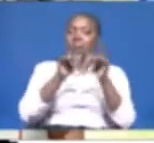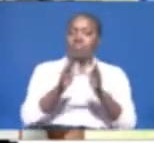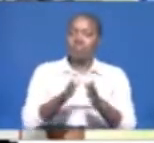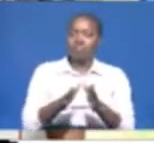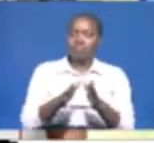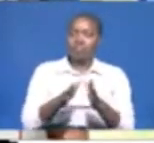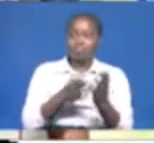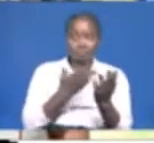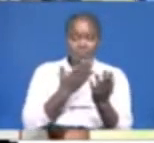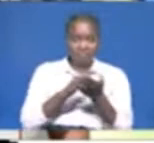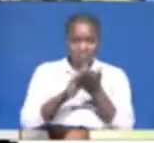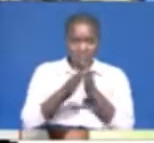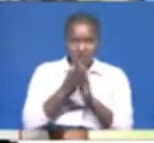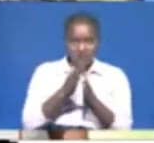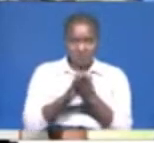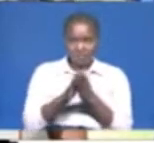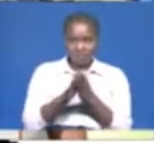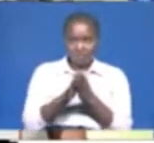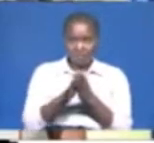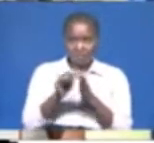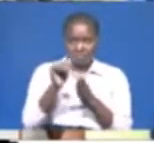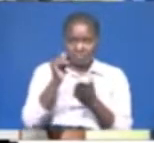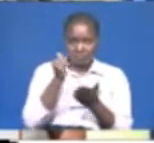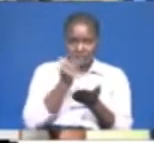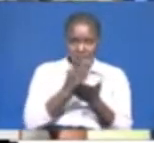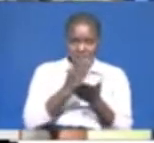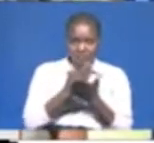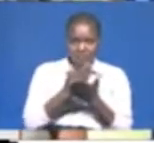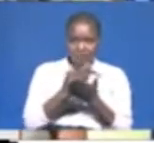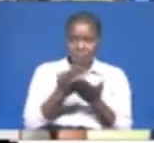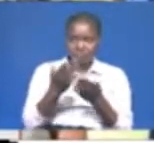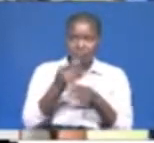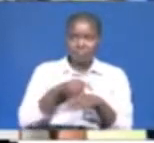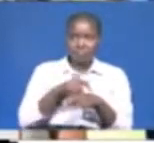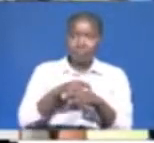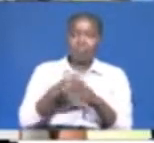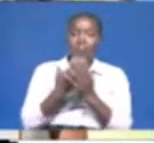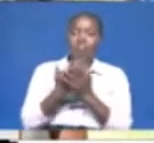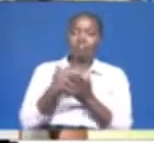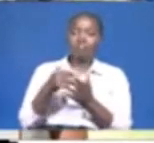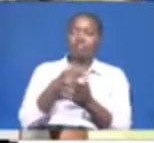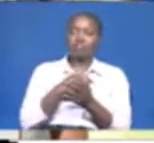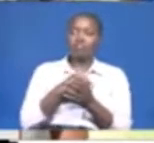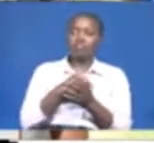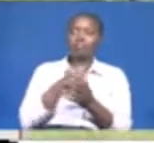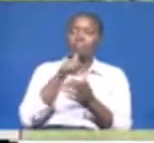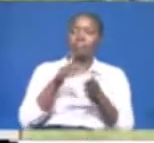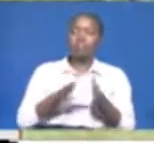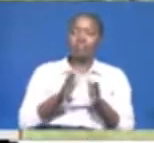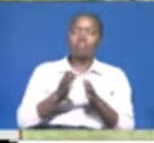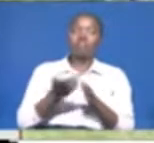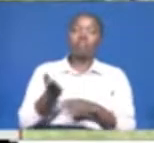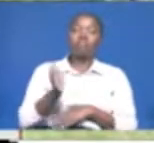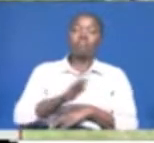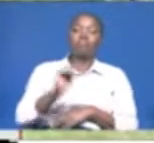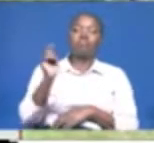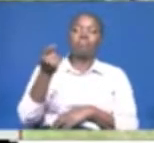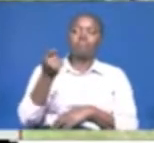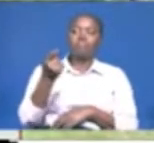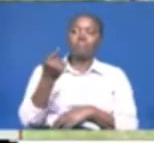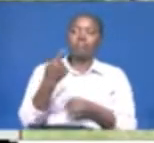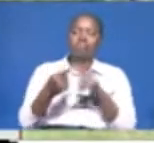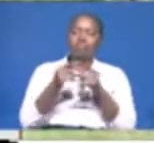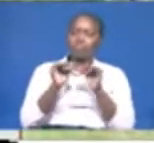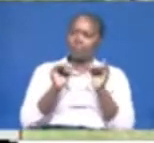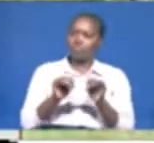ukiwa pardoned, yes indeed, for the period ulikuwa uwe kwa jela zetu, ukubaliwi kurudi Kenya tena. Miaka mitatu amekaa na